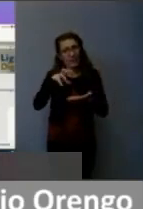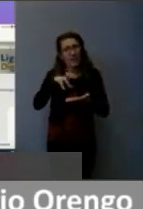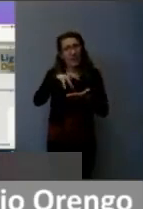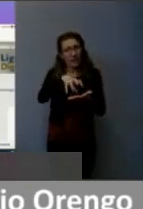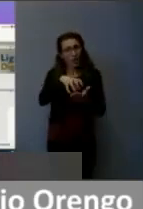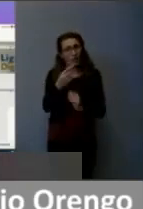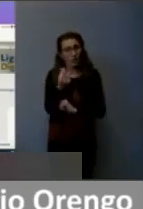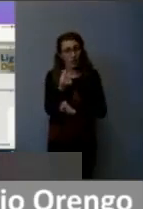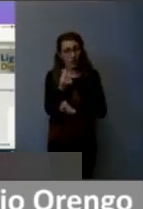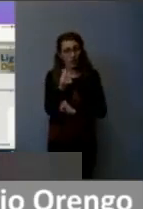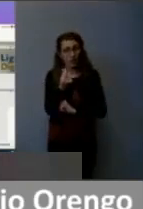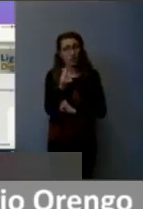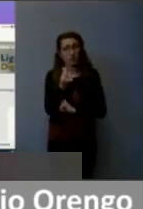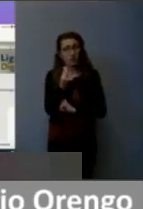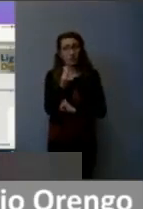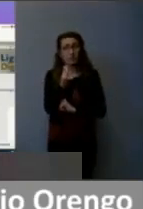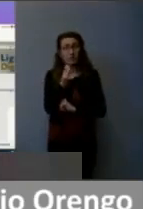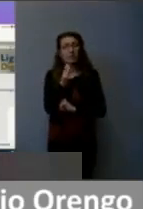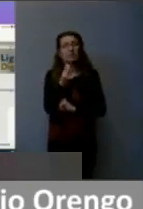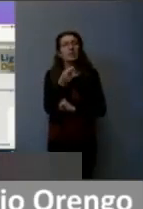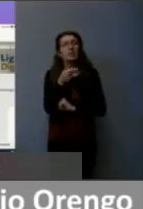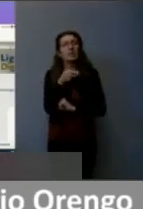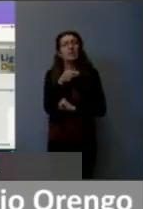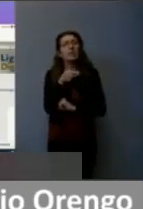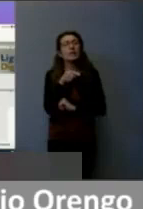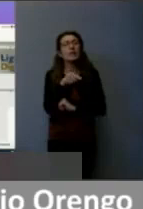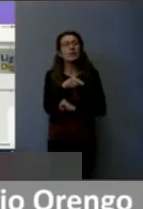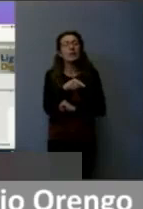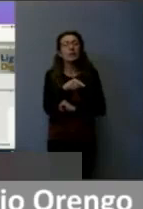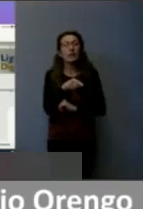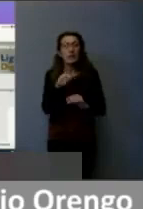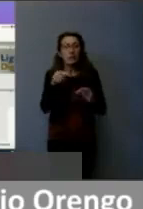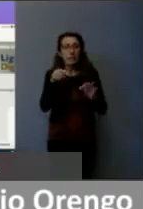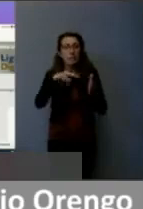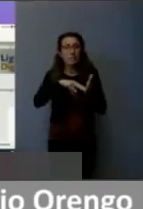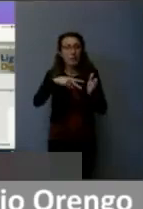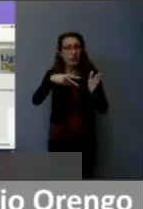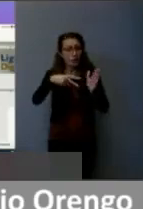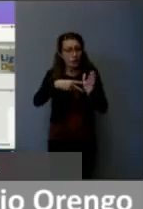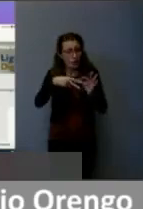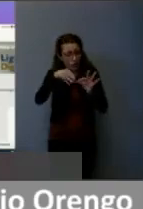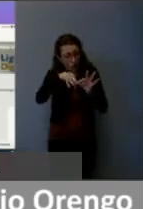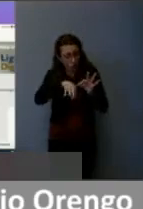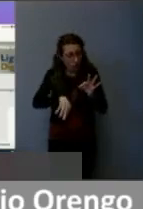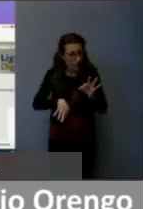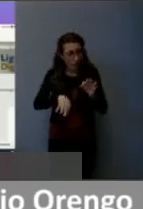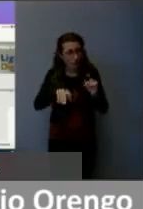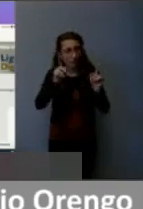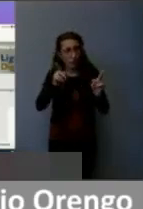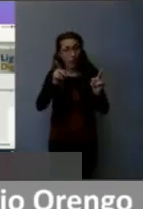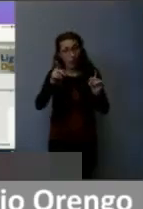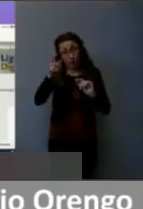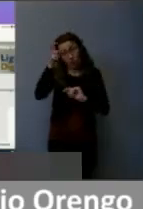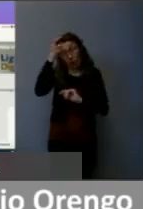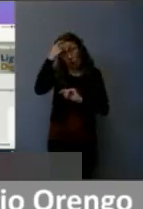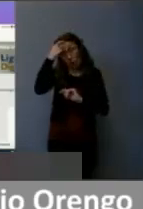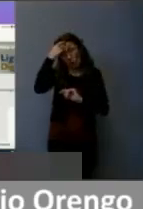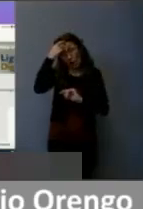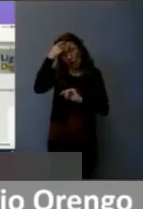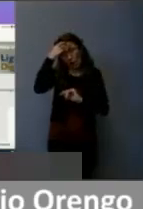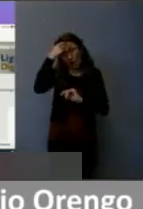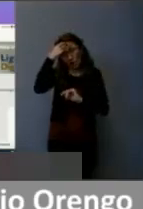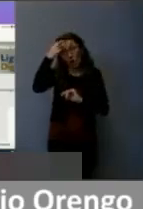il problema riguarda in modo particolare il governo, che ha dei tempi